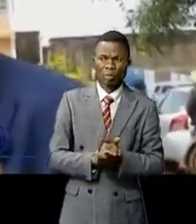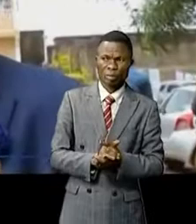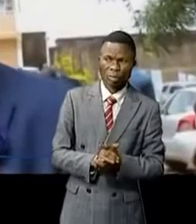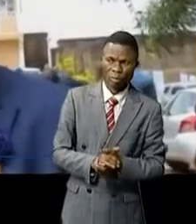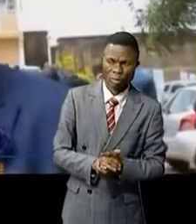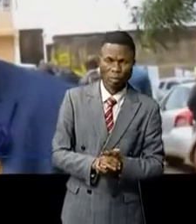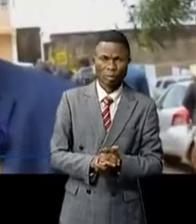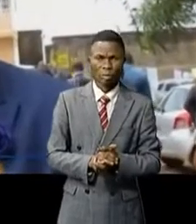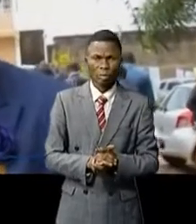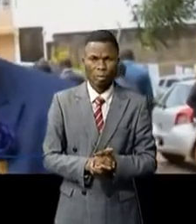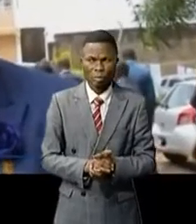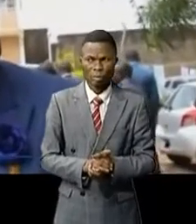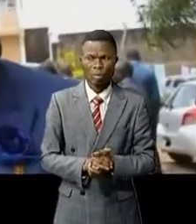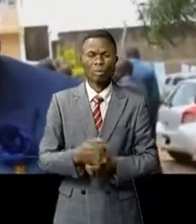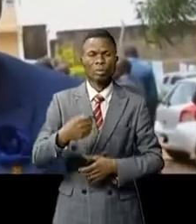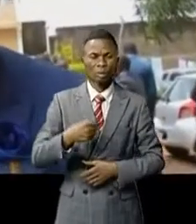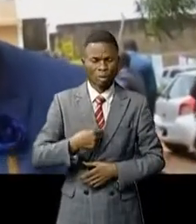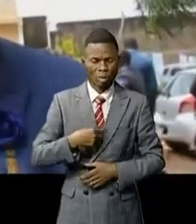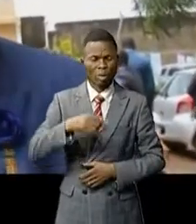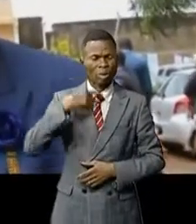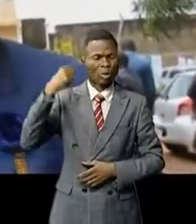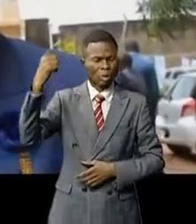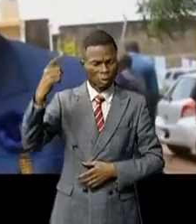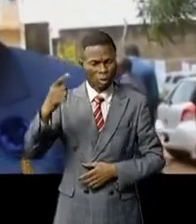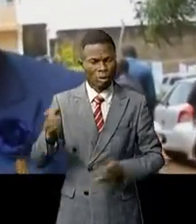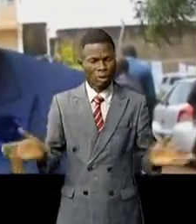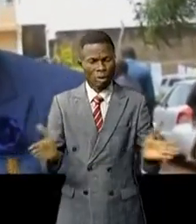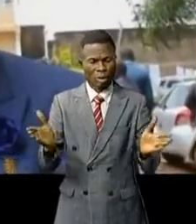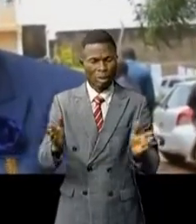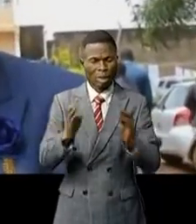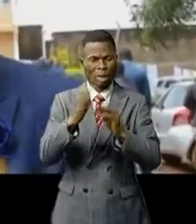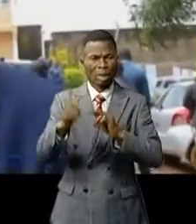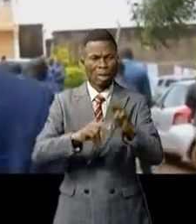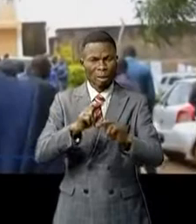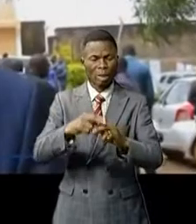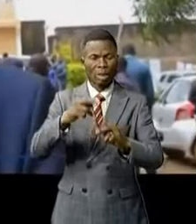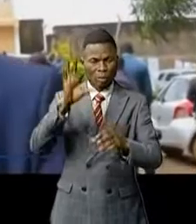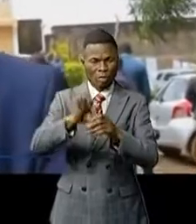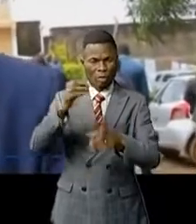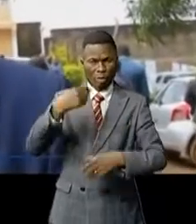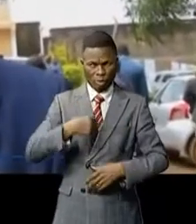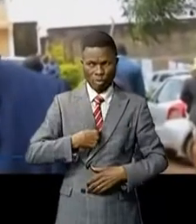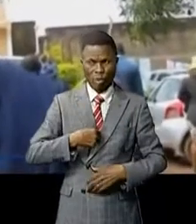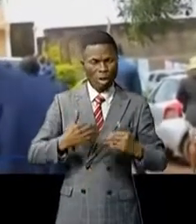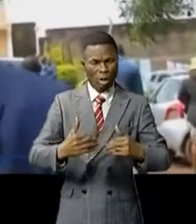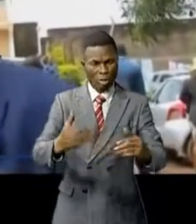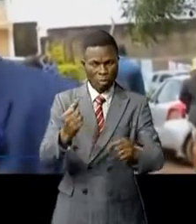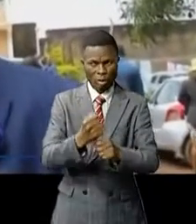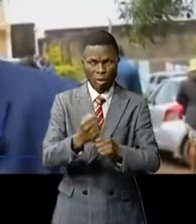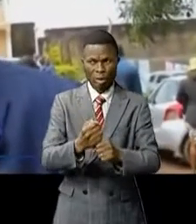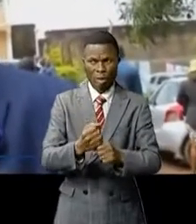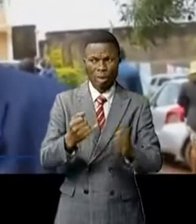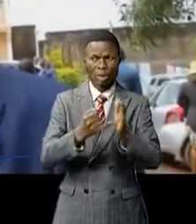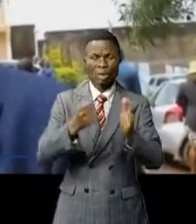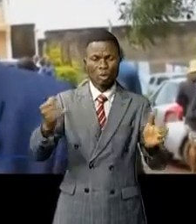les élections. Alors, dans le support que notre assemblée générale a décidé pour que je sois reconduit, si 60,